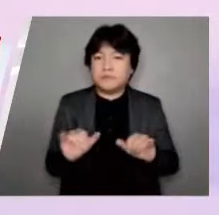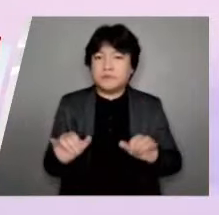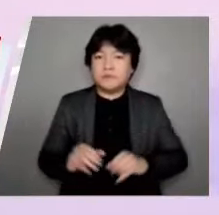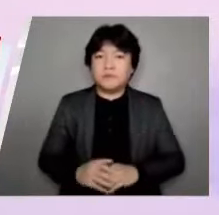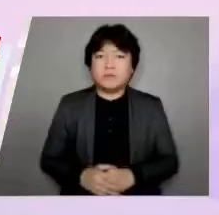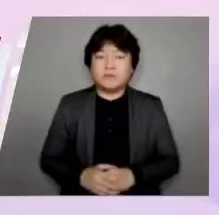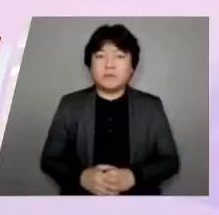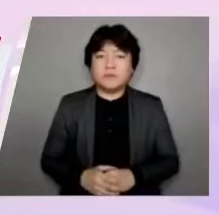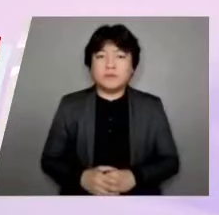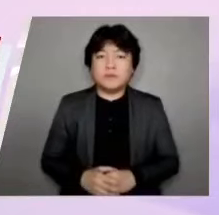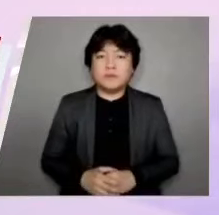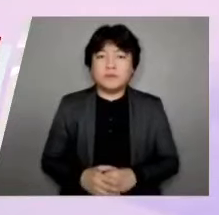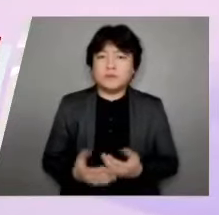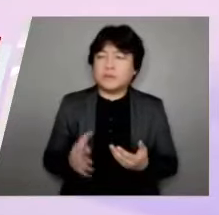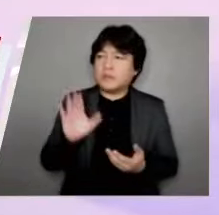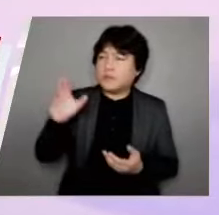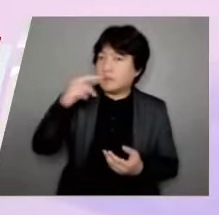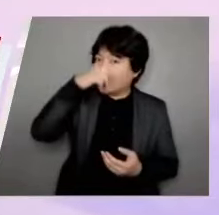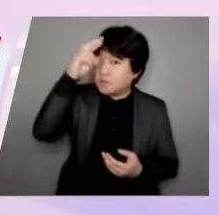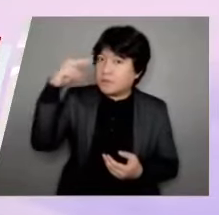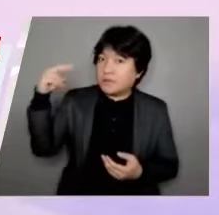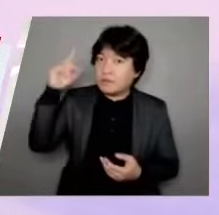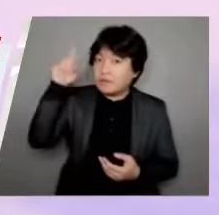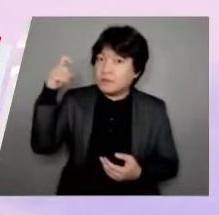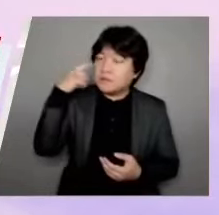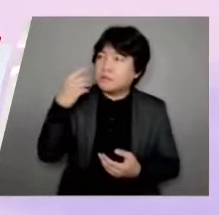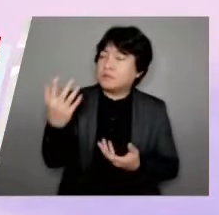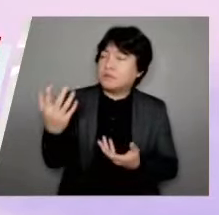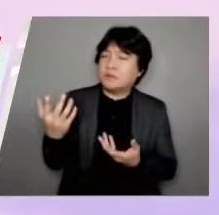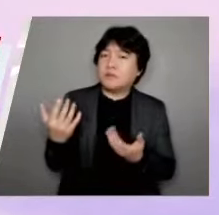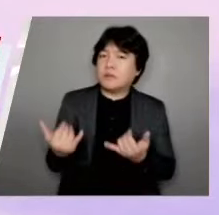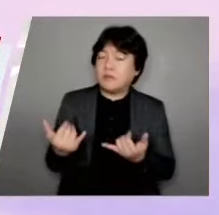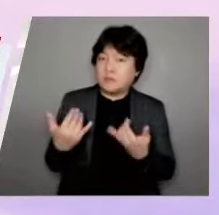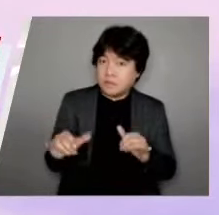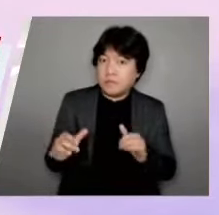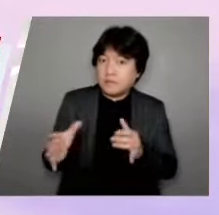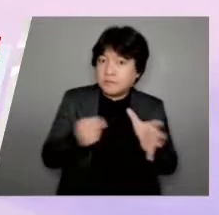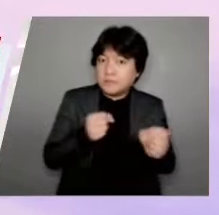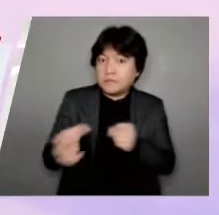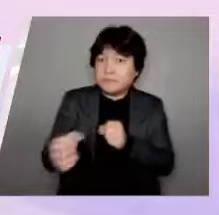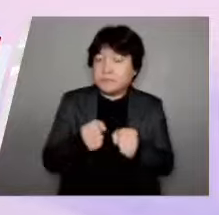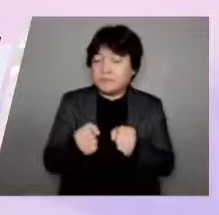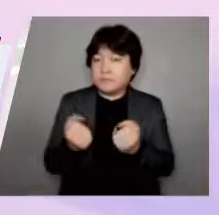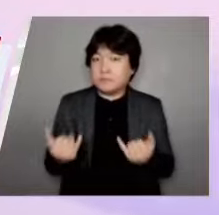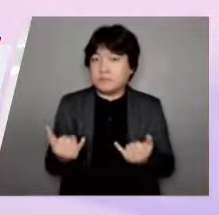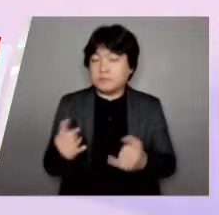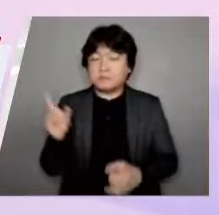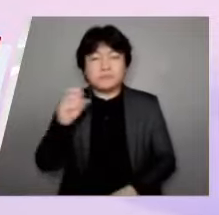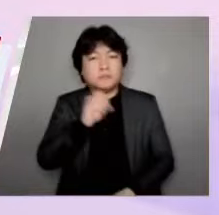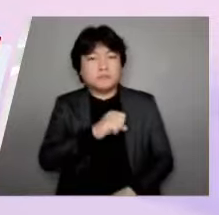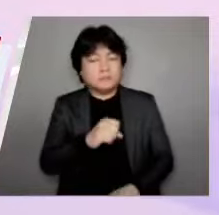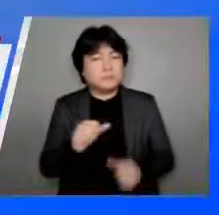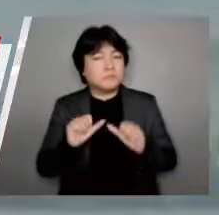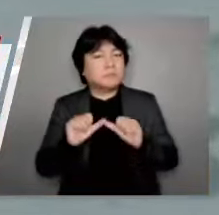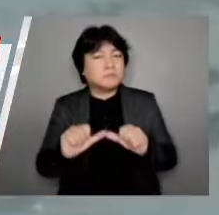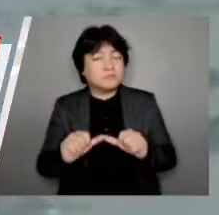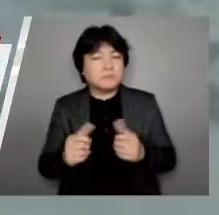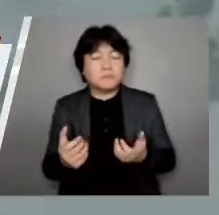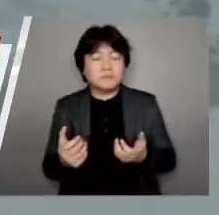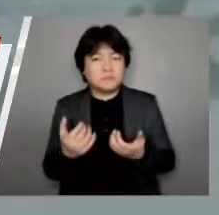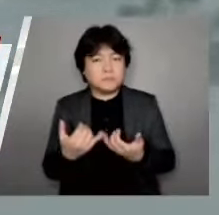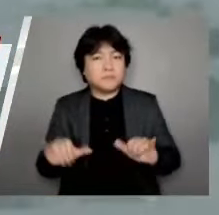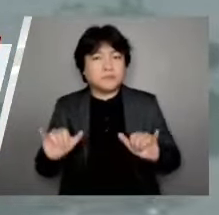sitwasyon dyan sa inyo sa Rizal? May mga nire-rescue pa po ba hanggang sa mga sandaling ito? Opo, tuloy-tuloy pa rin yung